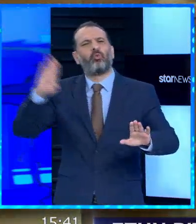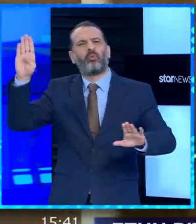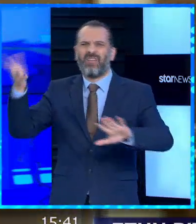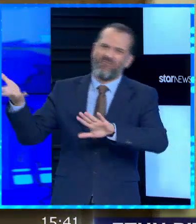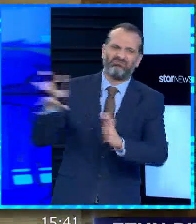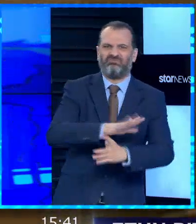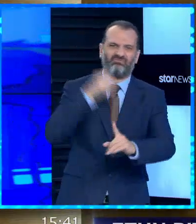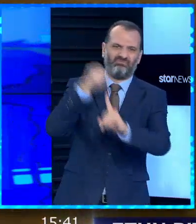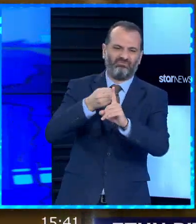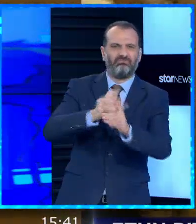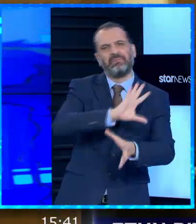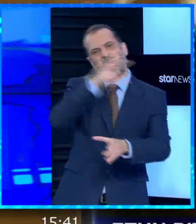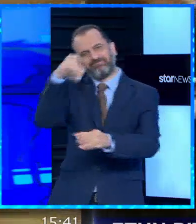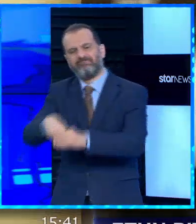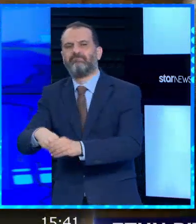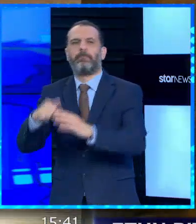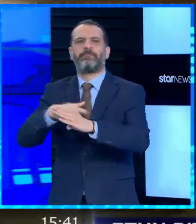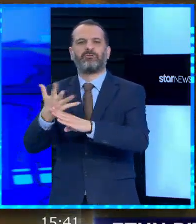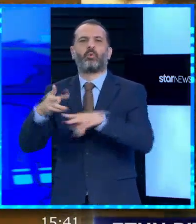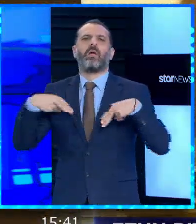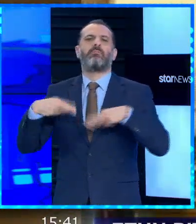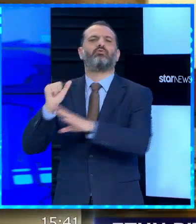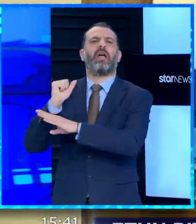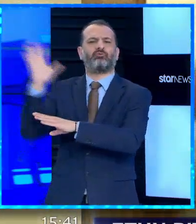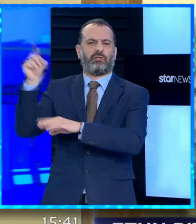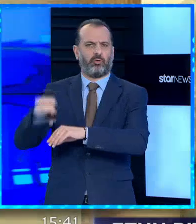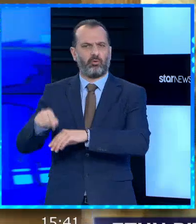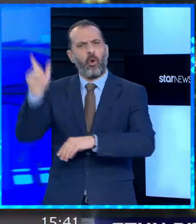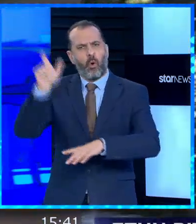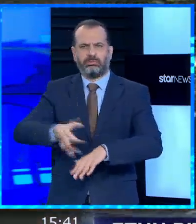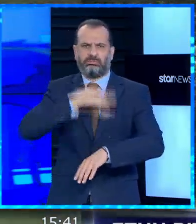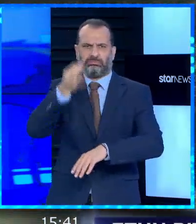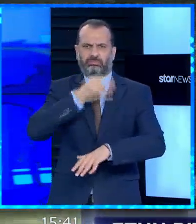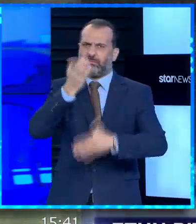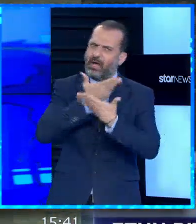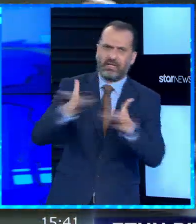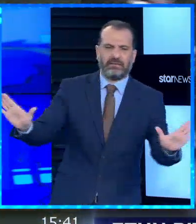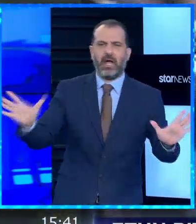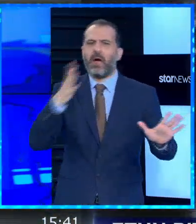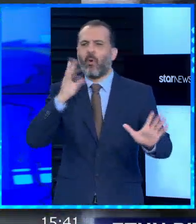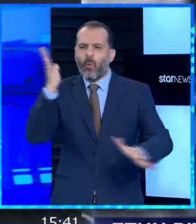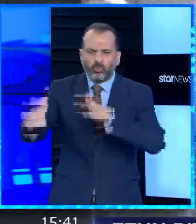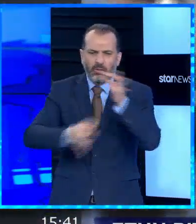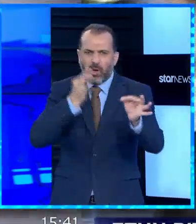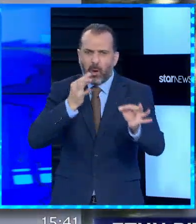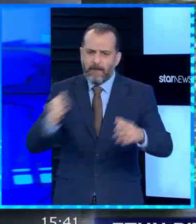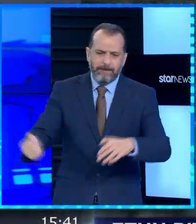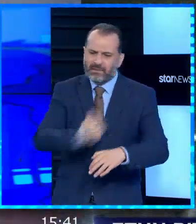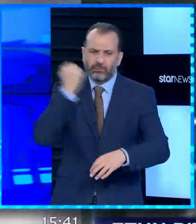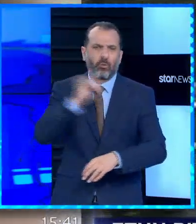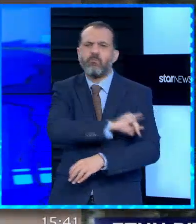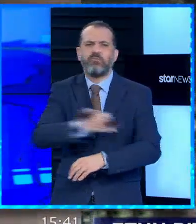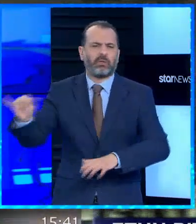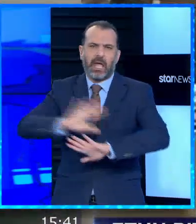ακολούθησε η πορεία του στο Πασόκ και στο Υπουργείο Εξωτερικών. Ήταν από τους πολιτικούς που δεν μάσαγε τα λόγια του και σπανίως έκανε πίσω για τις απόψεις του. Στην πολιτική του πορεία